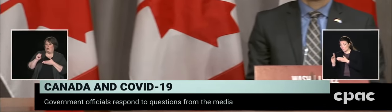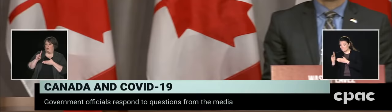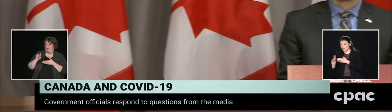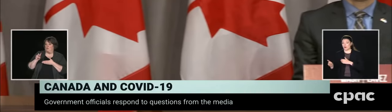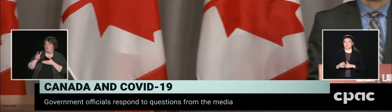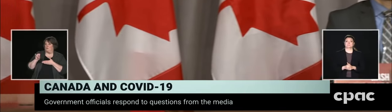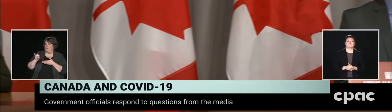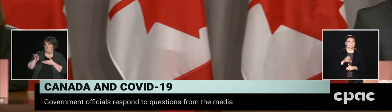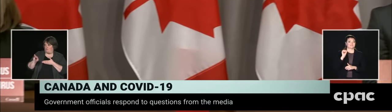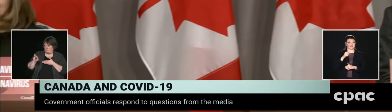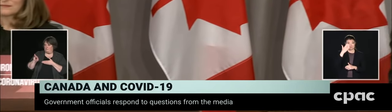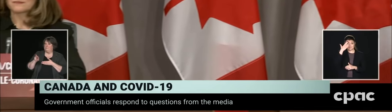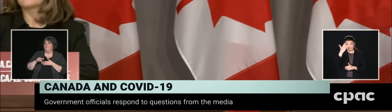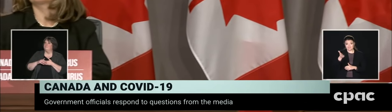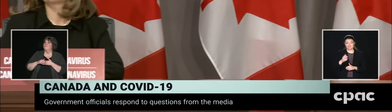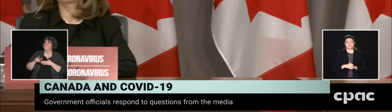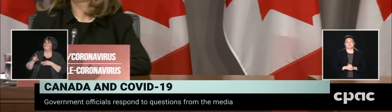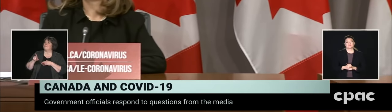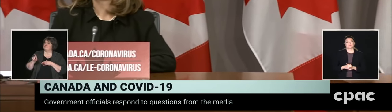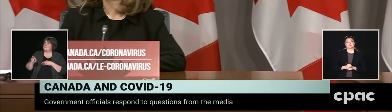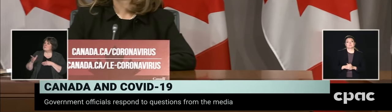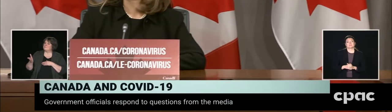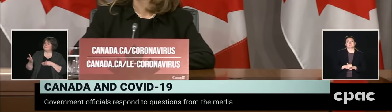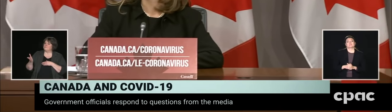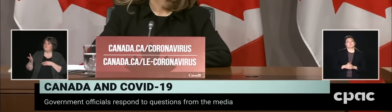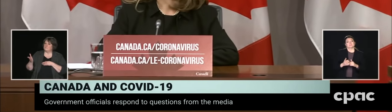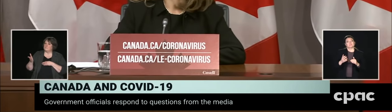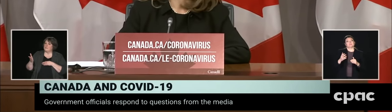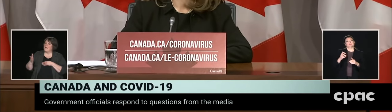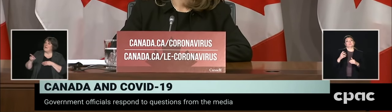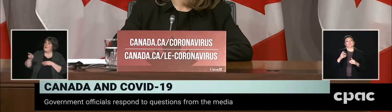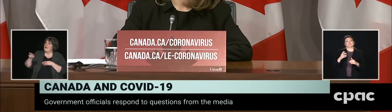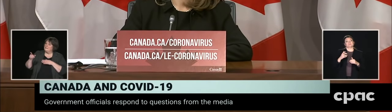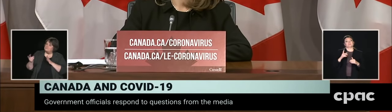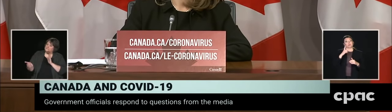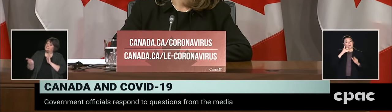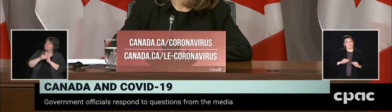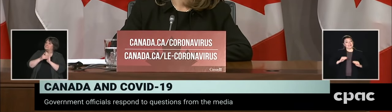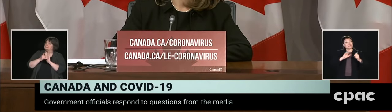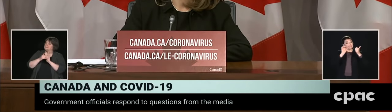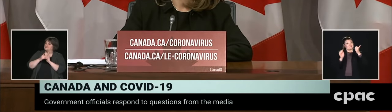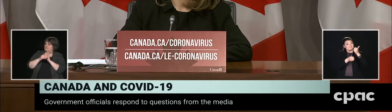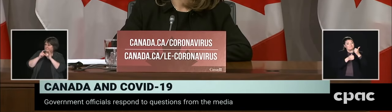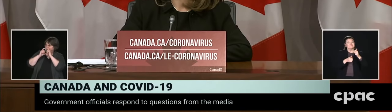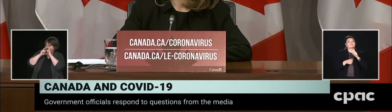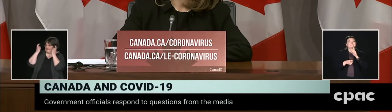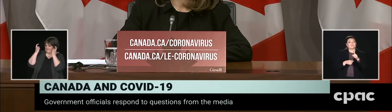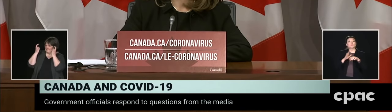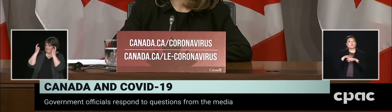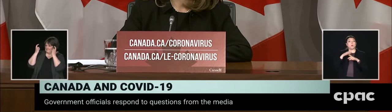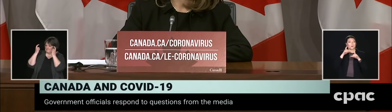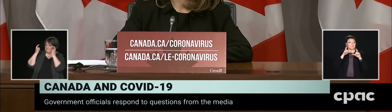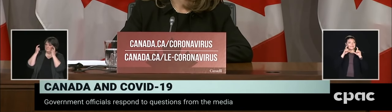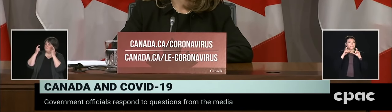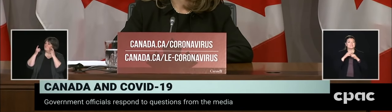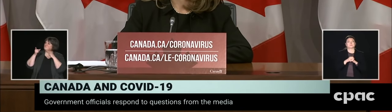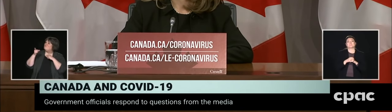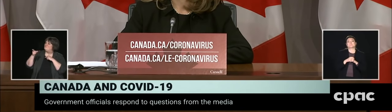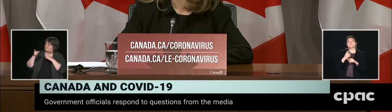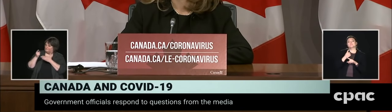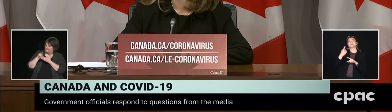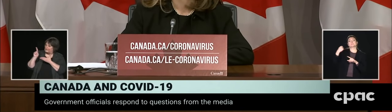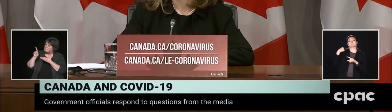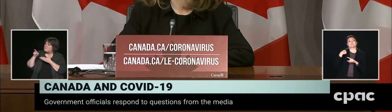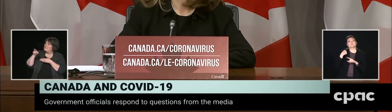cette question des masques, Madame Freeland. Vous nous aviez dit plus tôt la semaine dernière, je crois, que 3M était un fournisseur